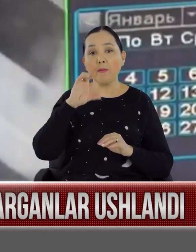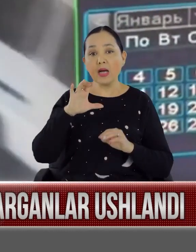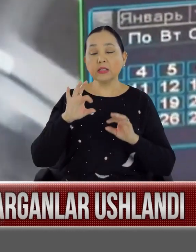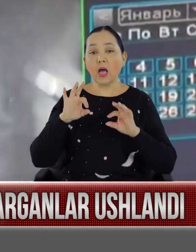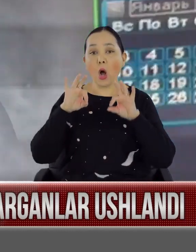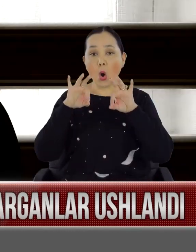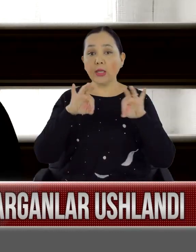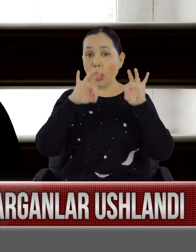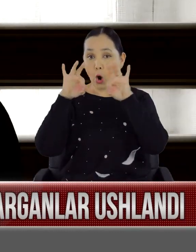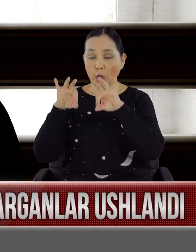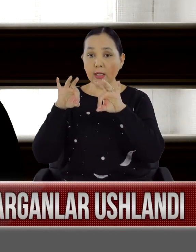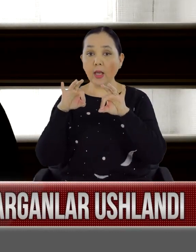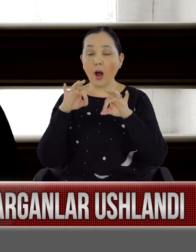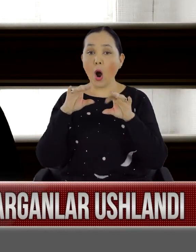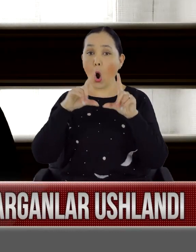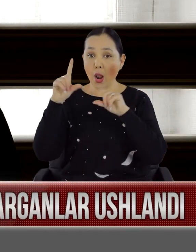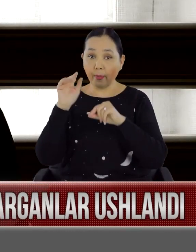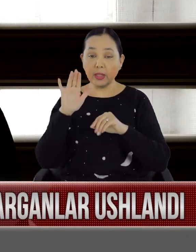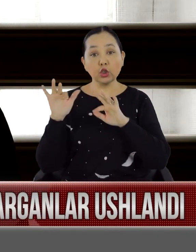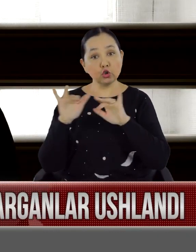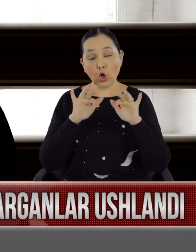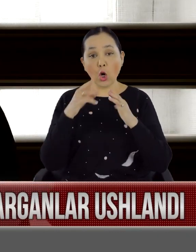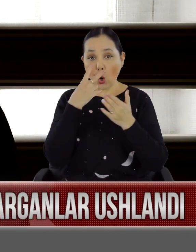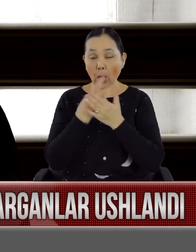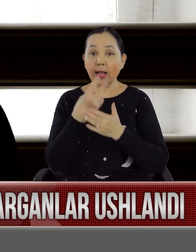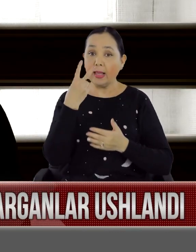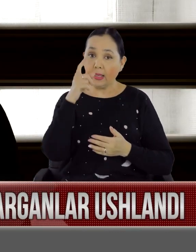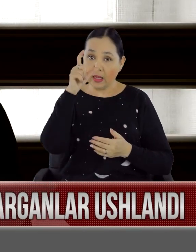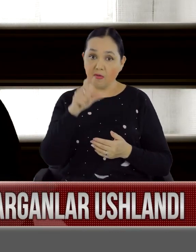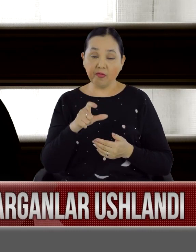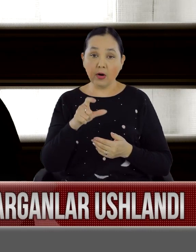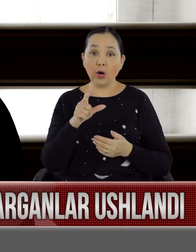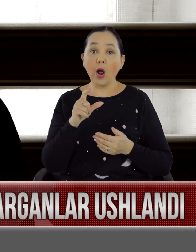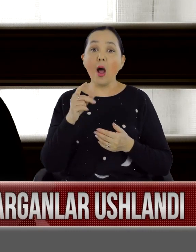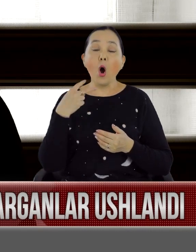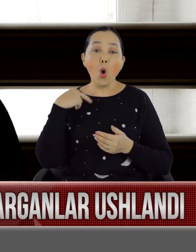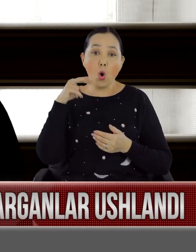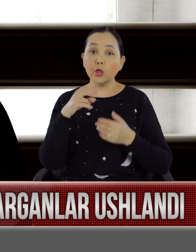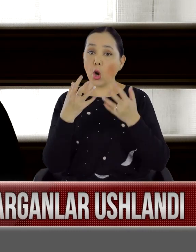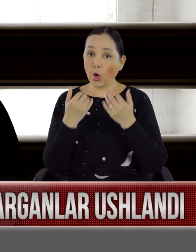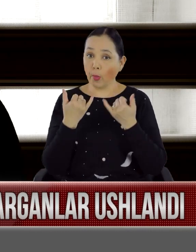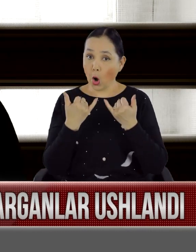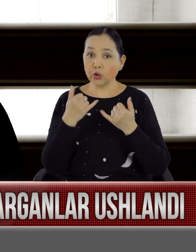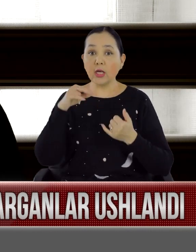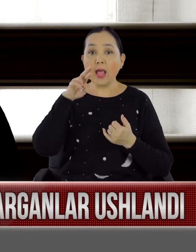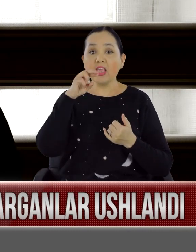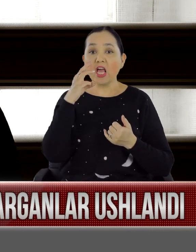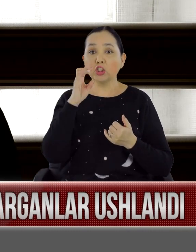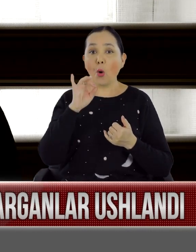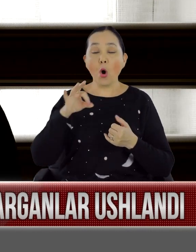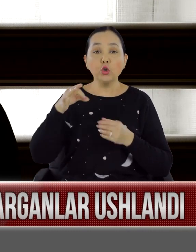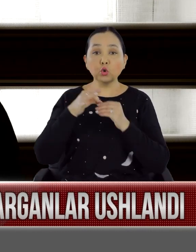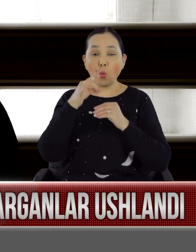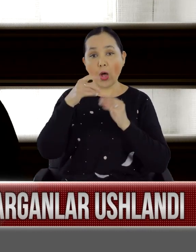ortib olib ketilganligi ma'lum bo'ldi. Aniqlash choralari ko'rilib, 2 nafar fuqaro qo'lga olinib, hozirda Yashnobod tumani